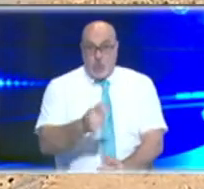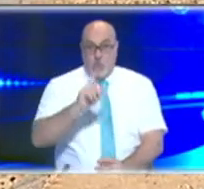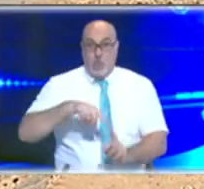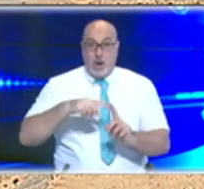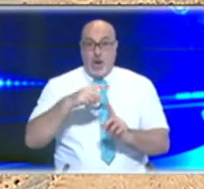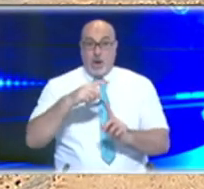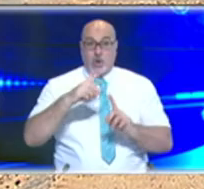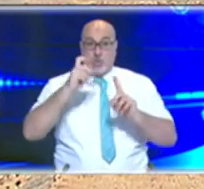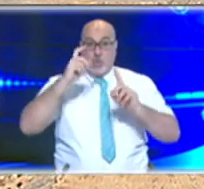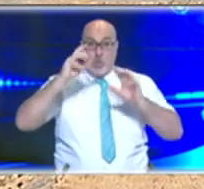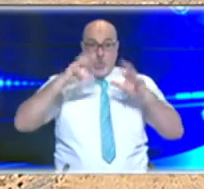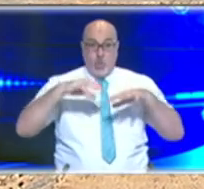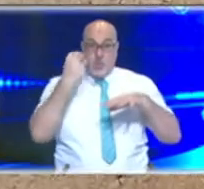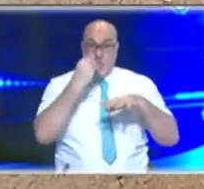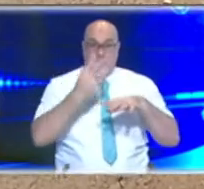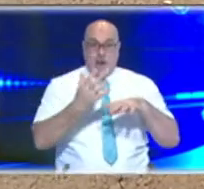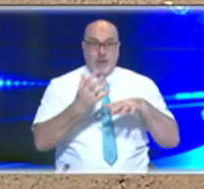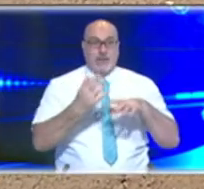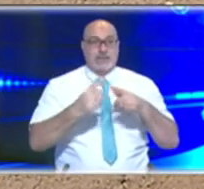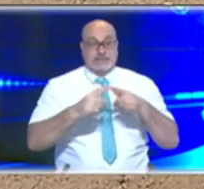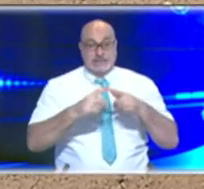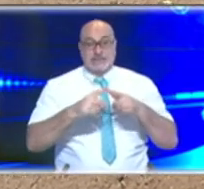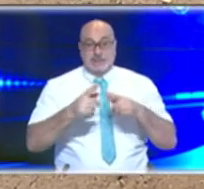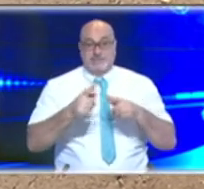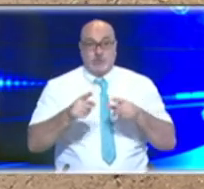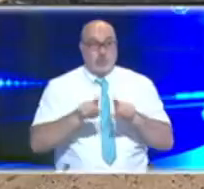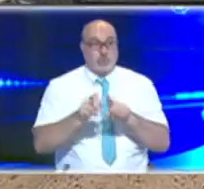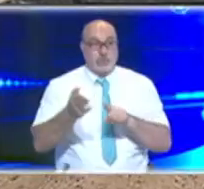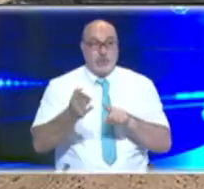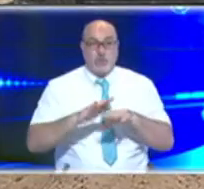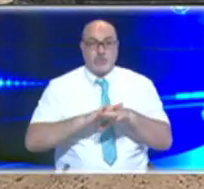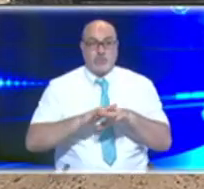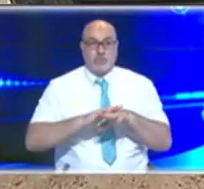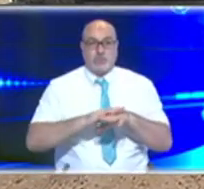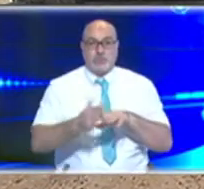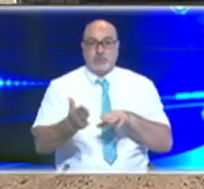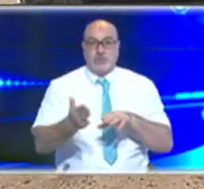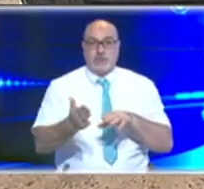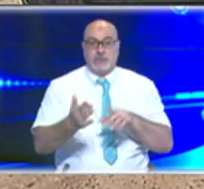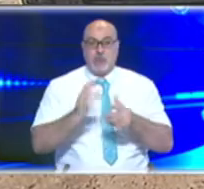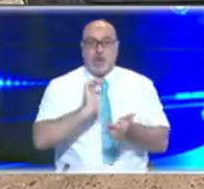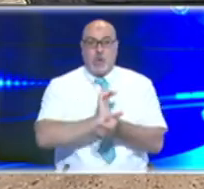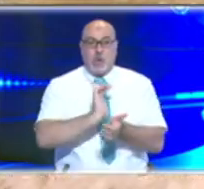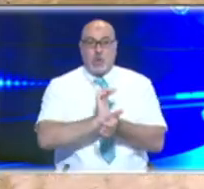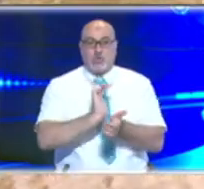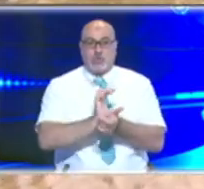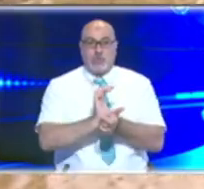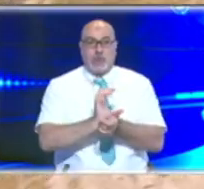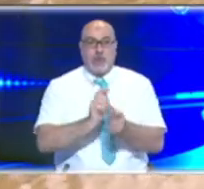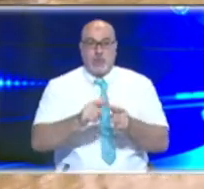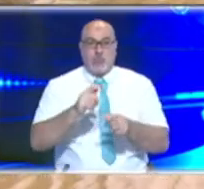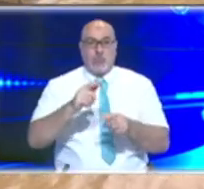وبداية تساقط الأمطار، تعود مثل هذه الظواهر، والسبب الرئيسي هو التأخر في تنظيف